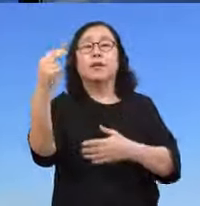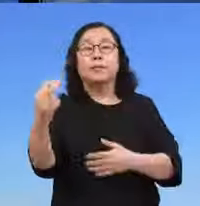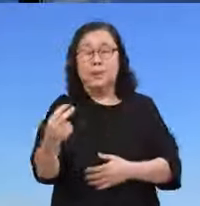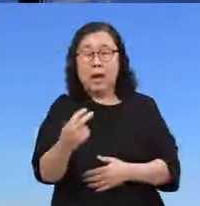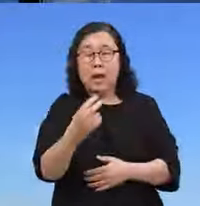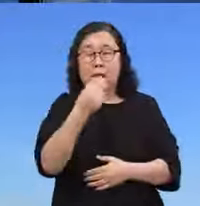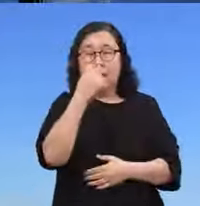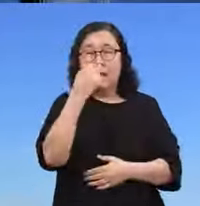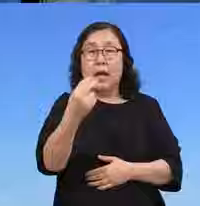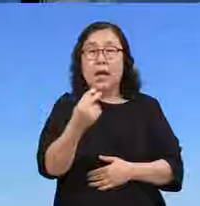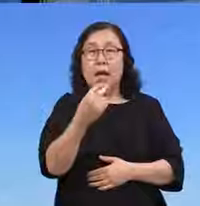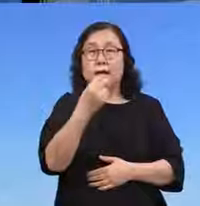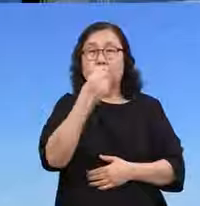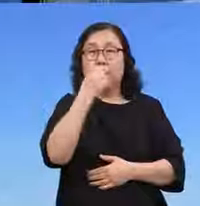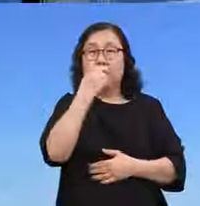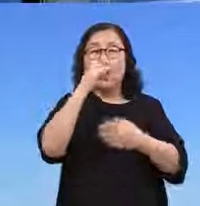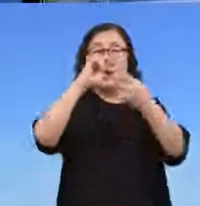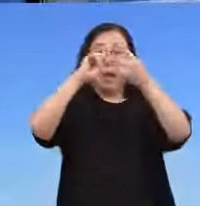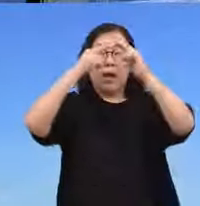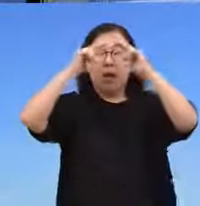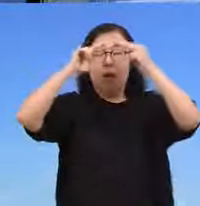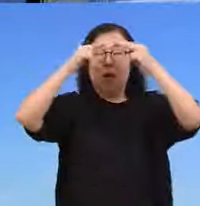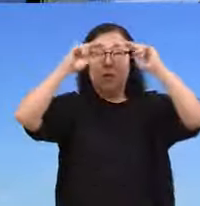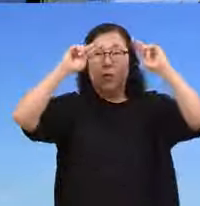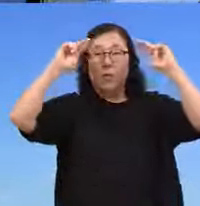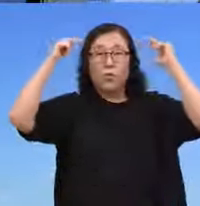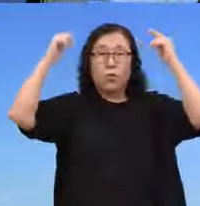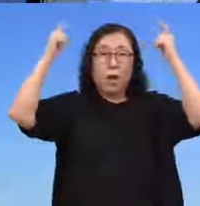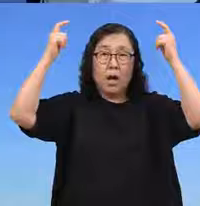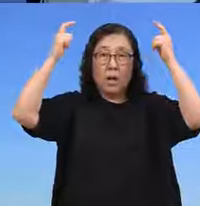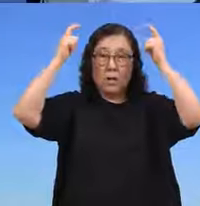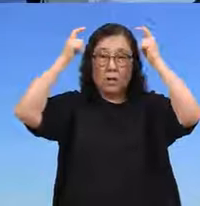생명의 면류관으로